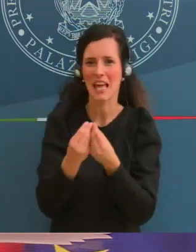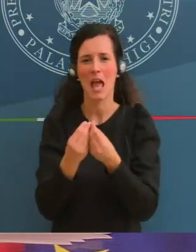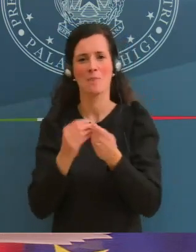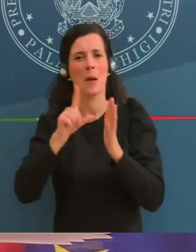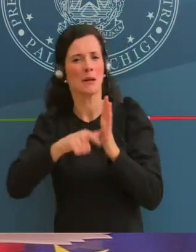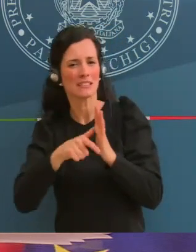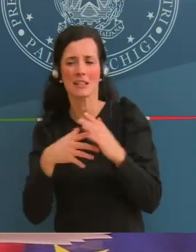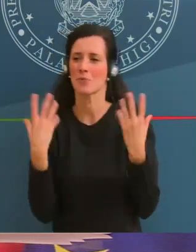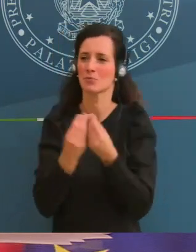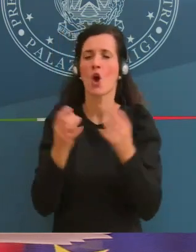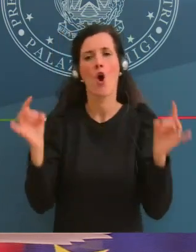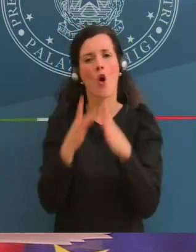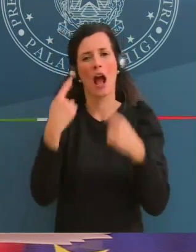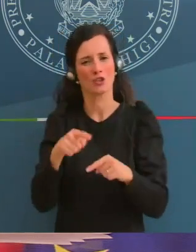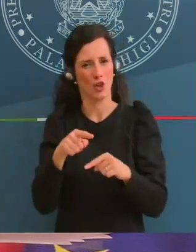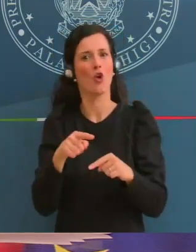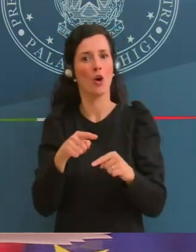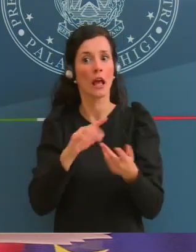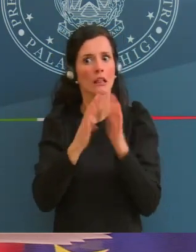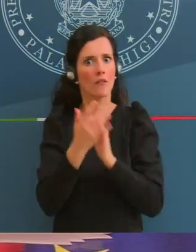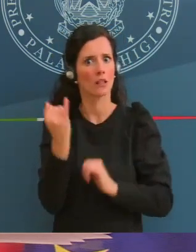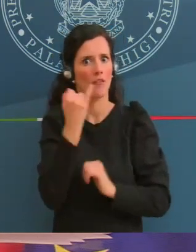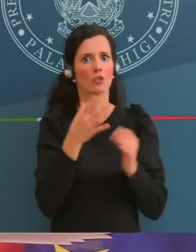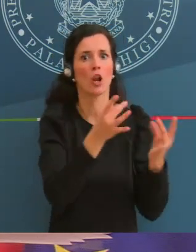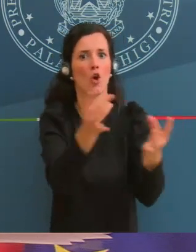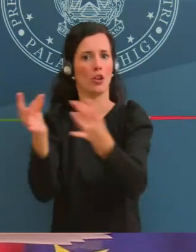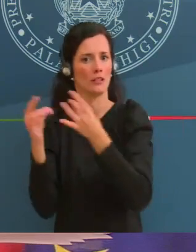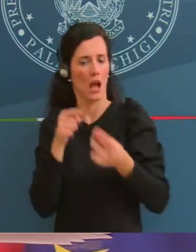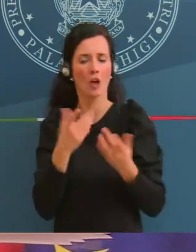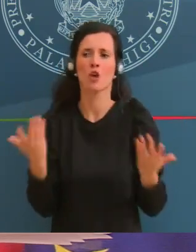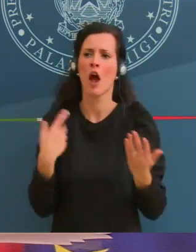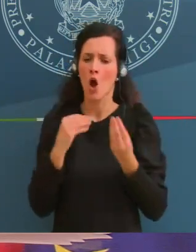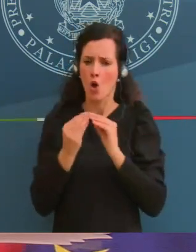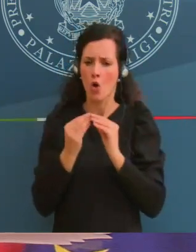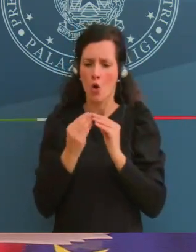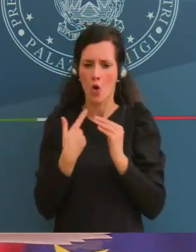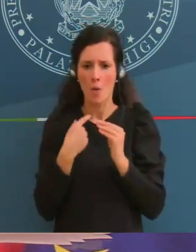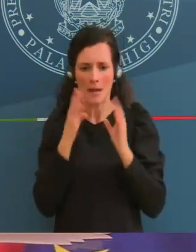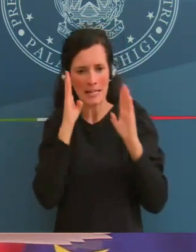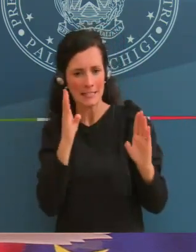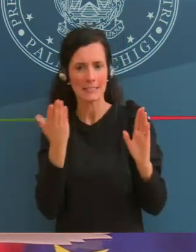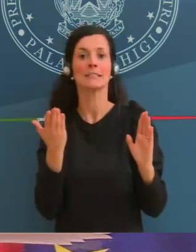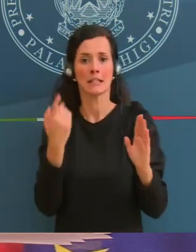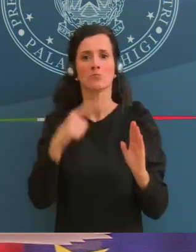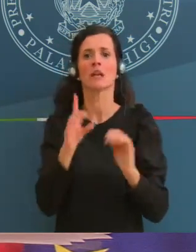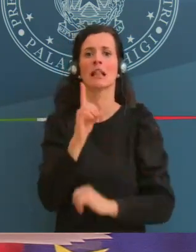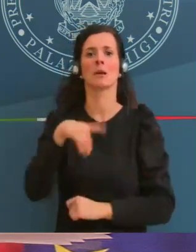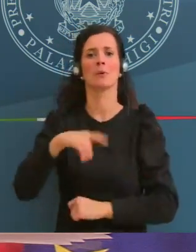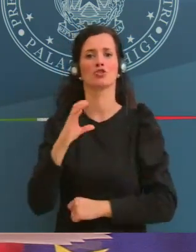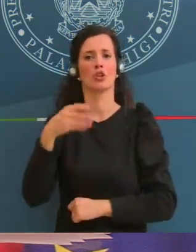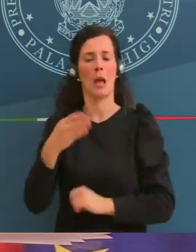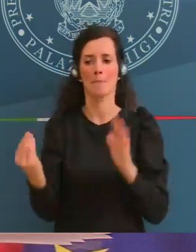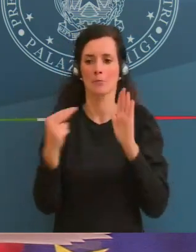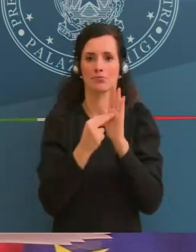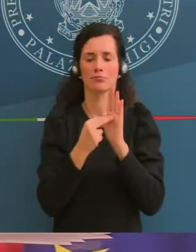dpcm una nuova modalità per assicurare un più efficace collegamento tra comparti diversi